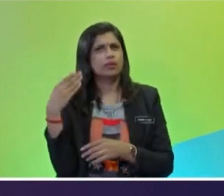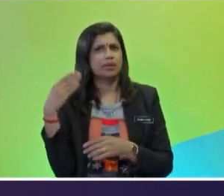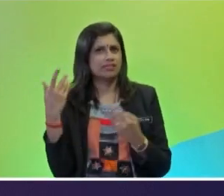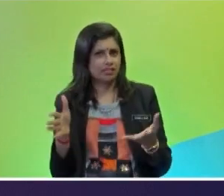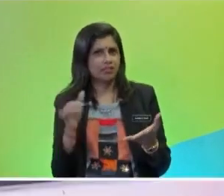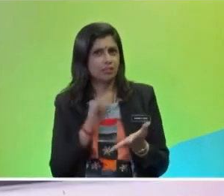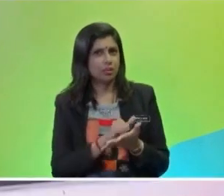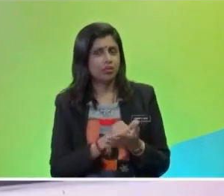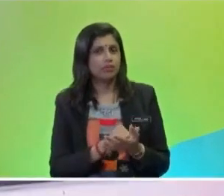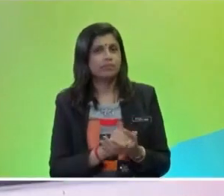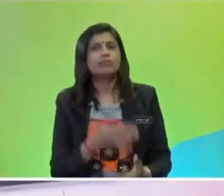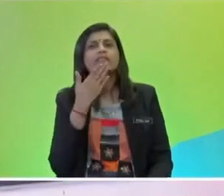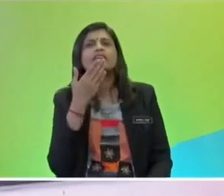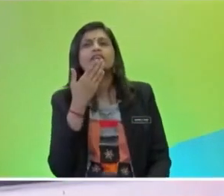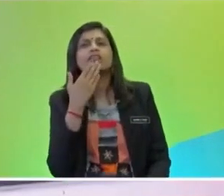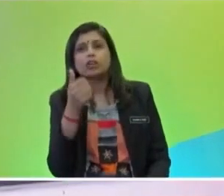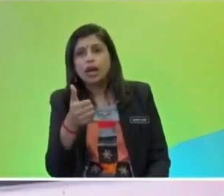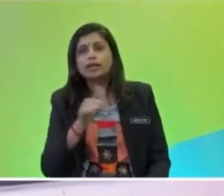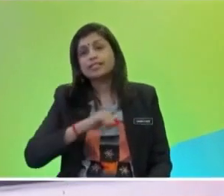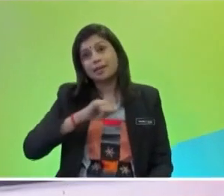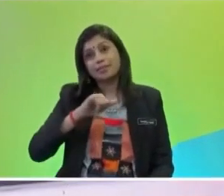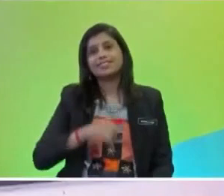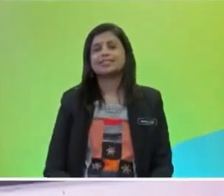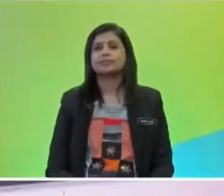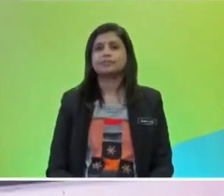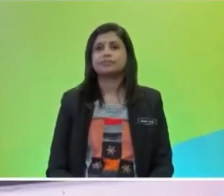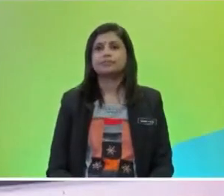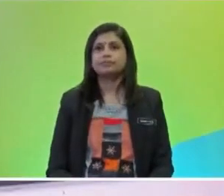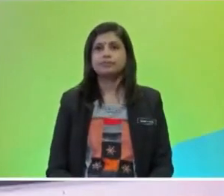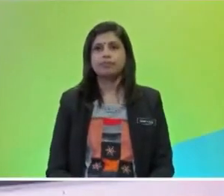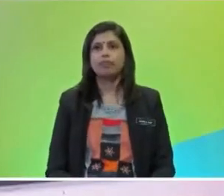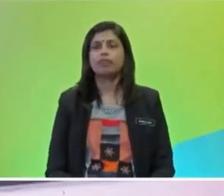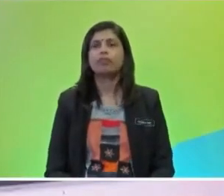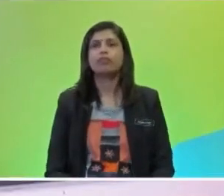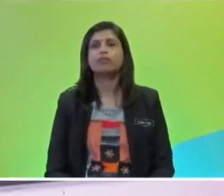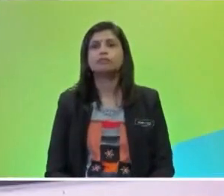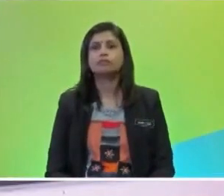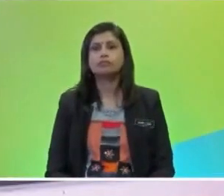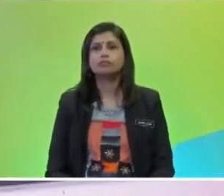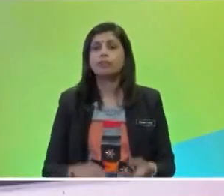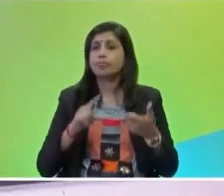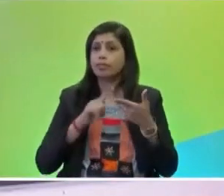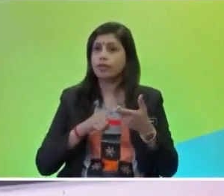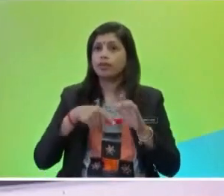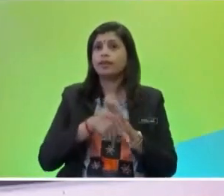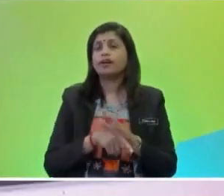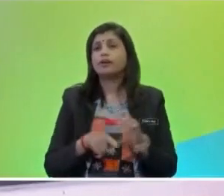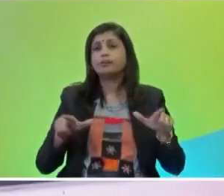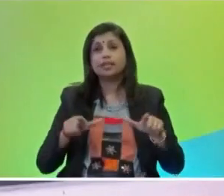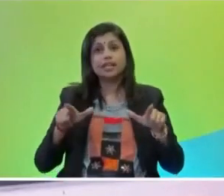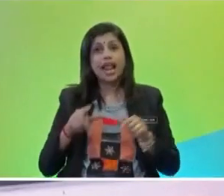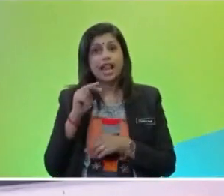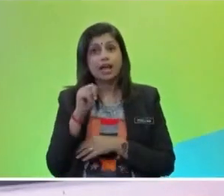Yeah. Apa-apa bantuan yang kita dapat, kita akan mengucapkan terima kasih. Okey, dari segi perlakuan pula, apa yang kita boleh buat